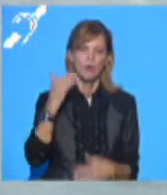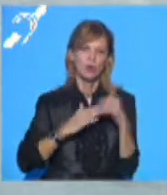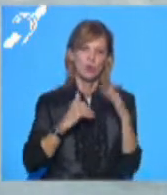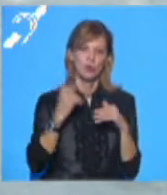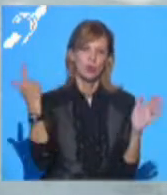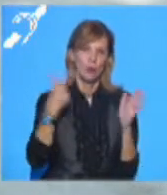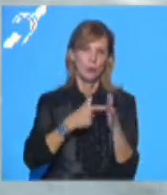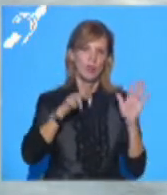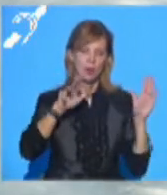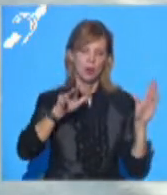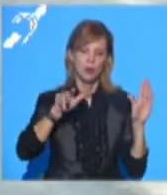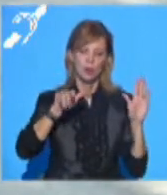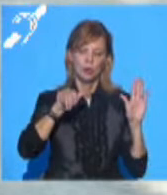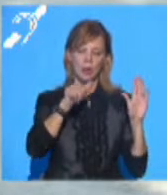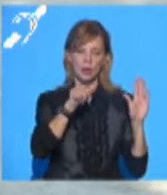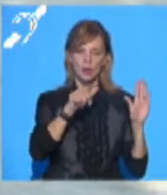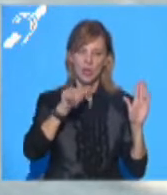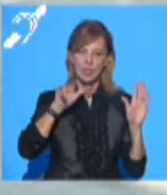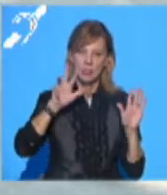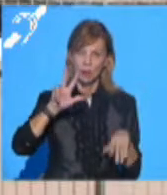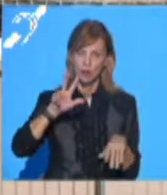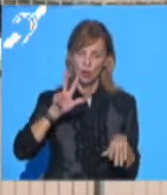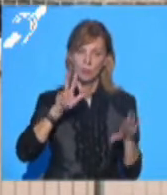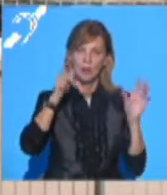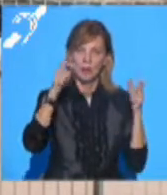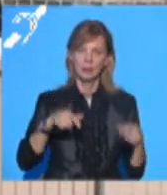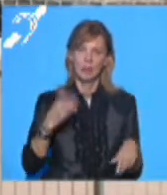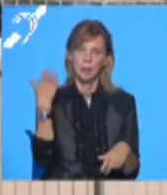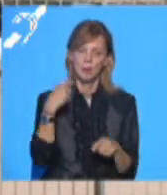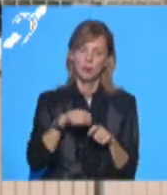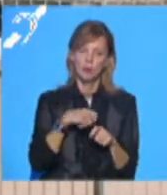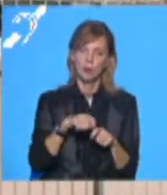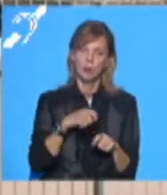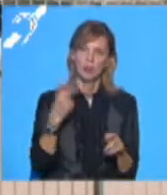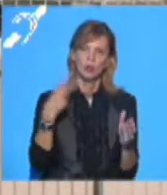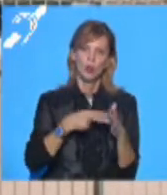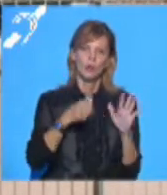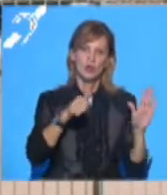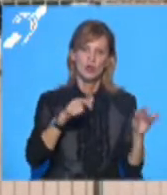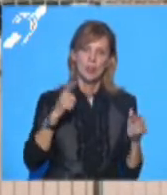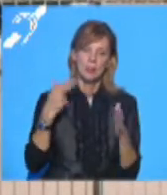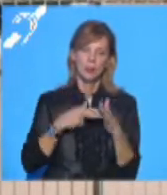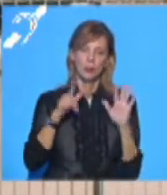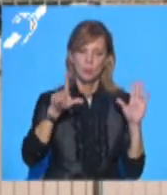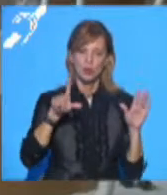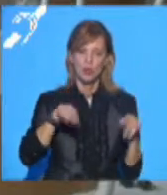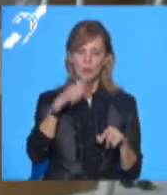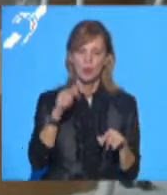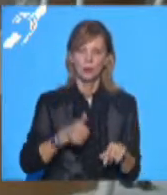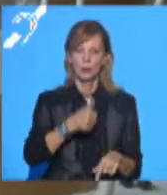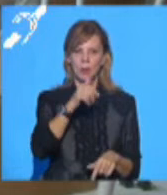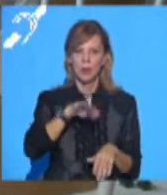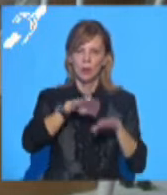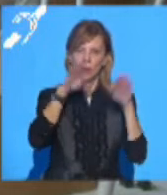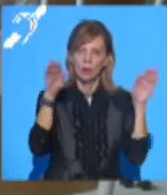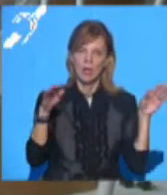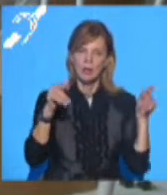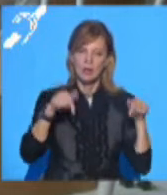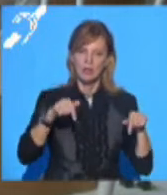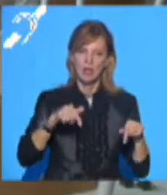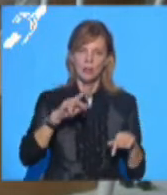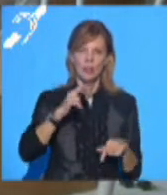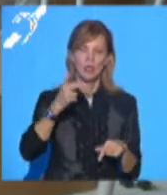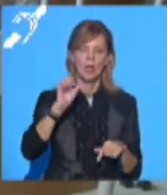anul 1968. Clădirea a mai fost renovată în perioada 2006-2007, după inundațiile catastrofale care au